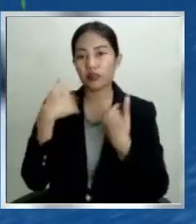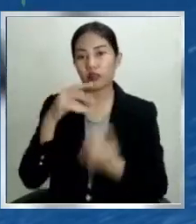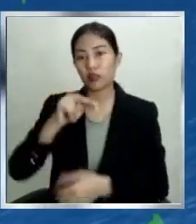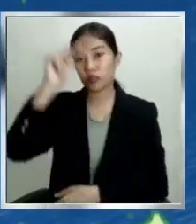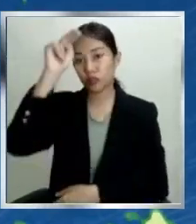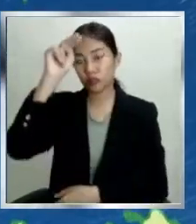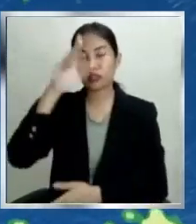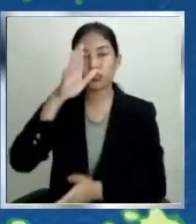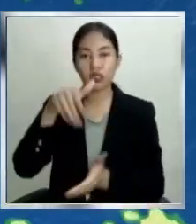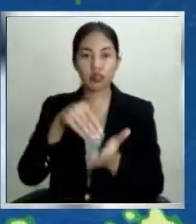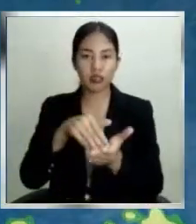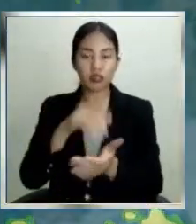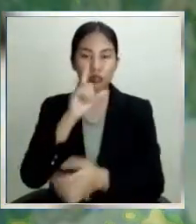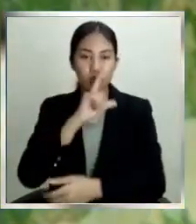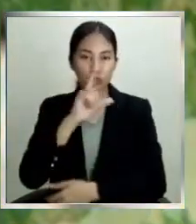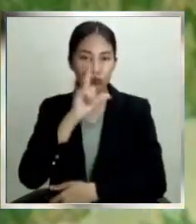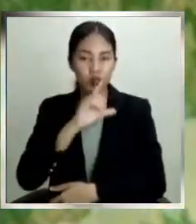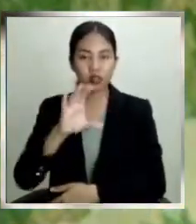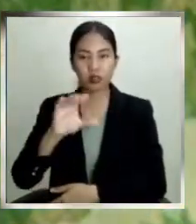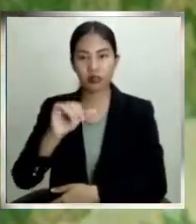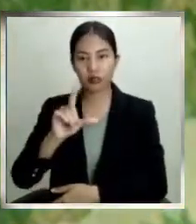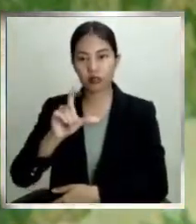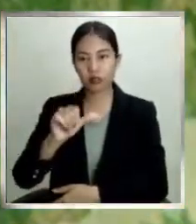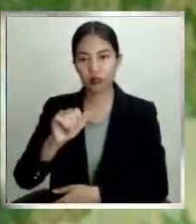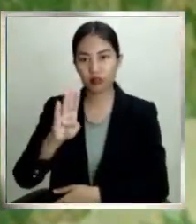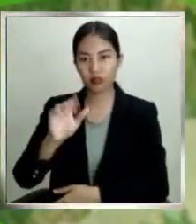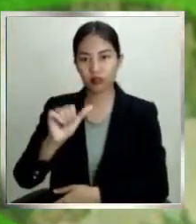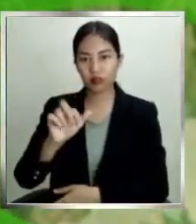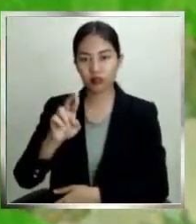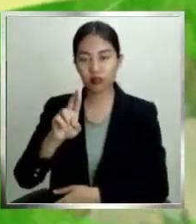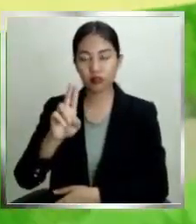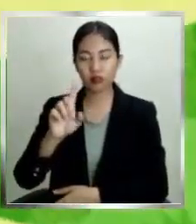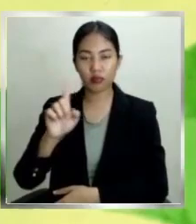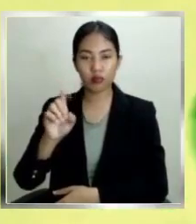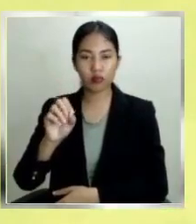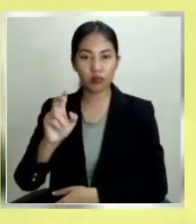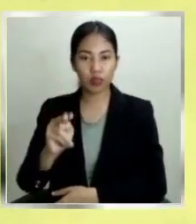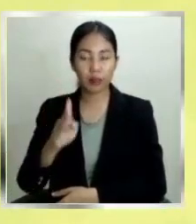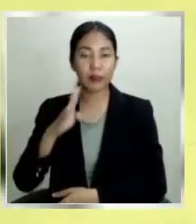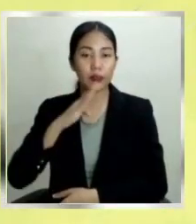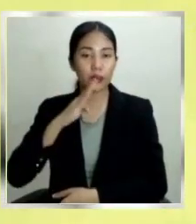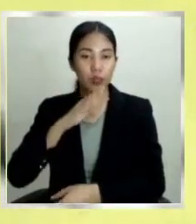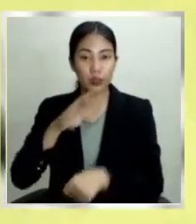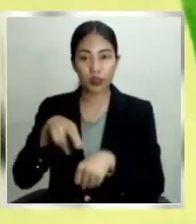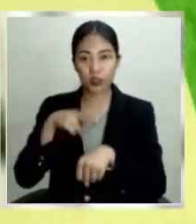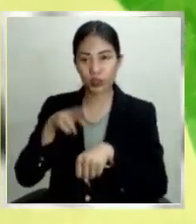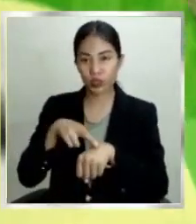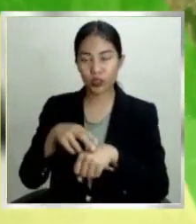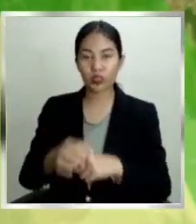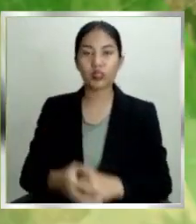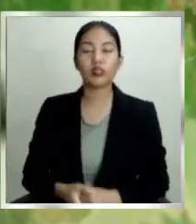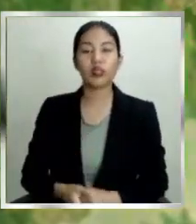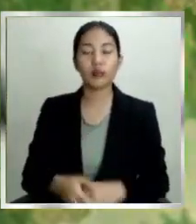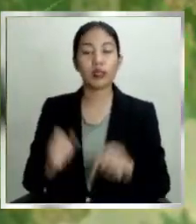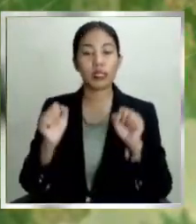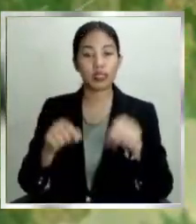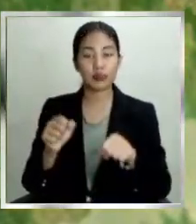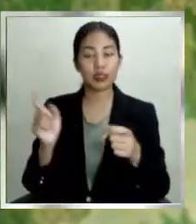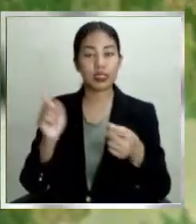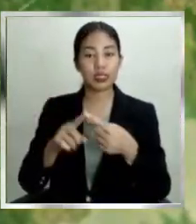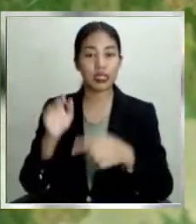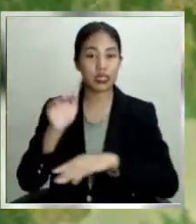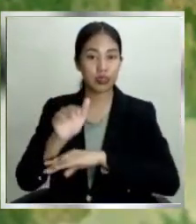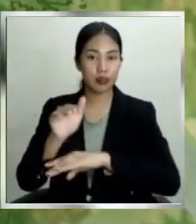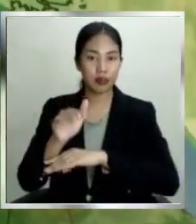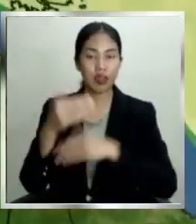Bicol Region. Mataas din ang tsansa ng ulan bukas sa Metro Manila, lalo po sa hapon. Posibleng hanggang gabi ang pag-uulan sa ilang lugar.